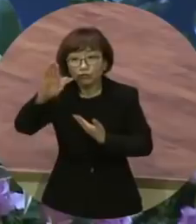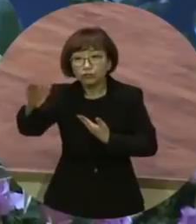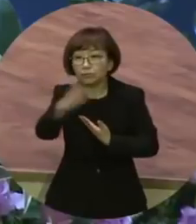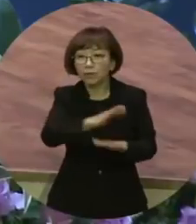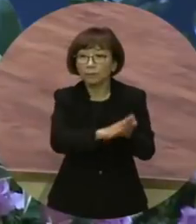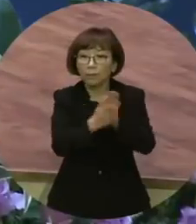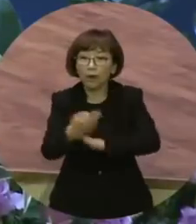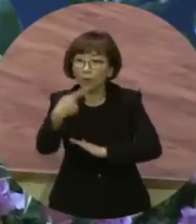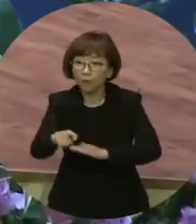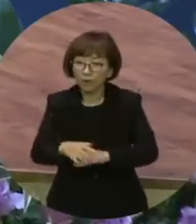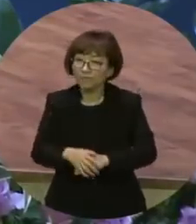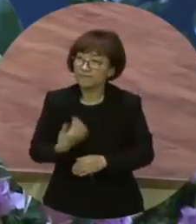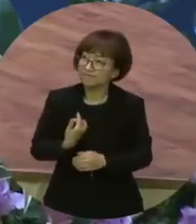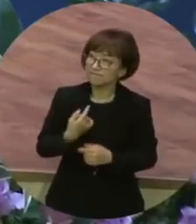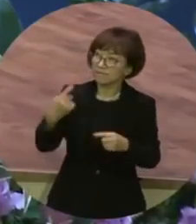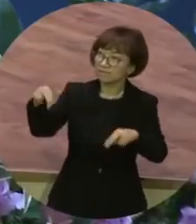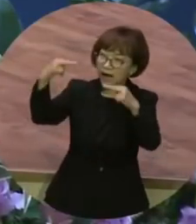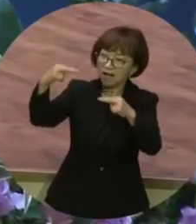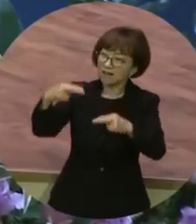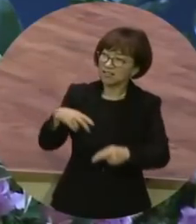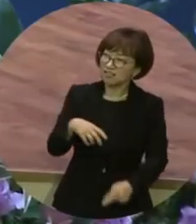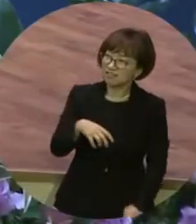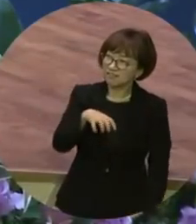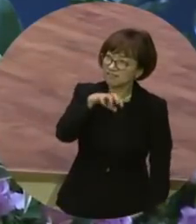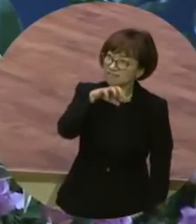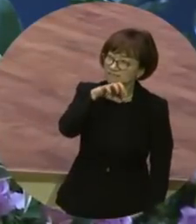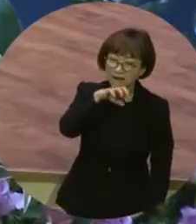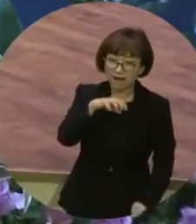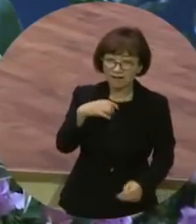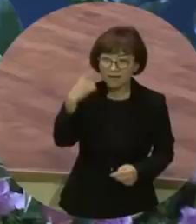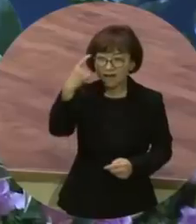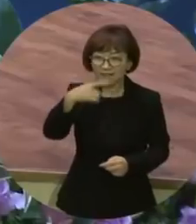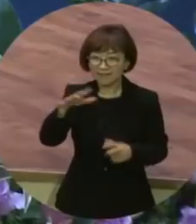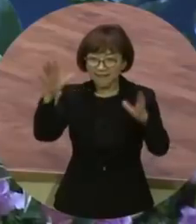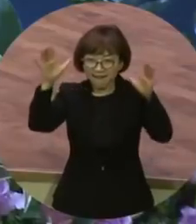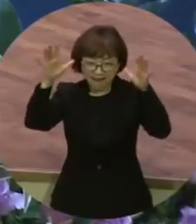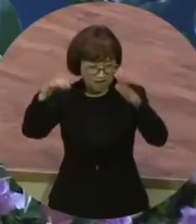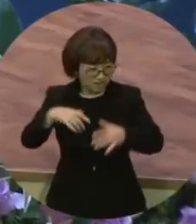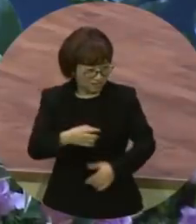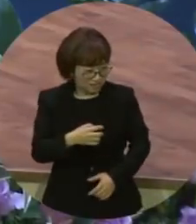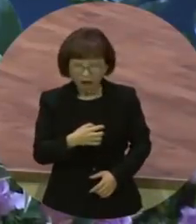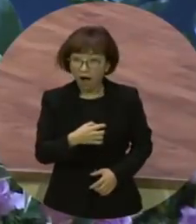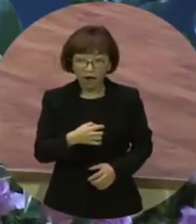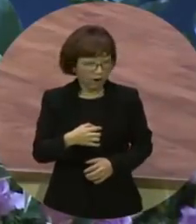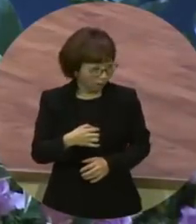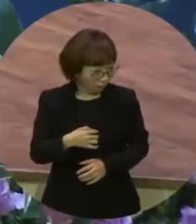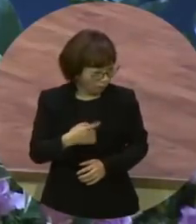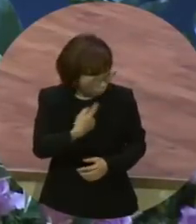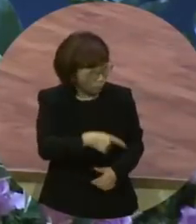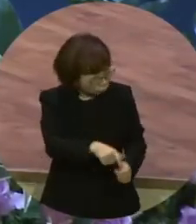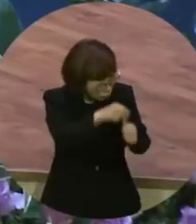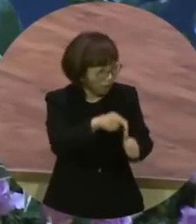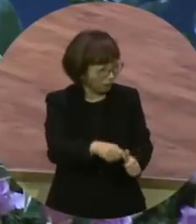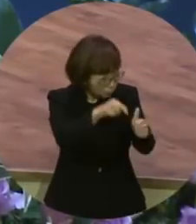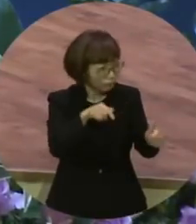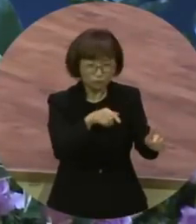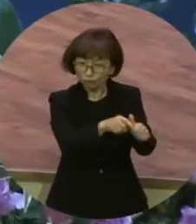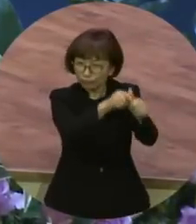사이가 안 좋아졌다. 뭐 이런 얘기를 하더라고요. 제가 그 에피소드 들으면서 우리가 그런 것